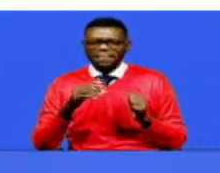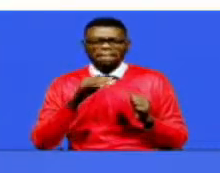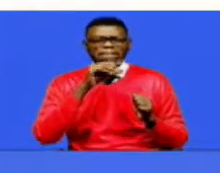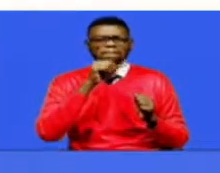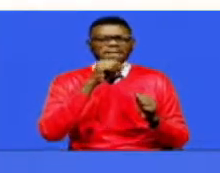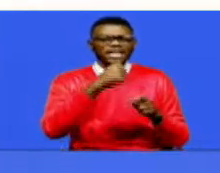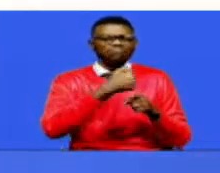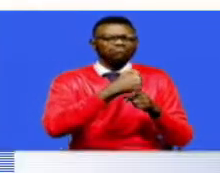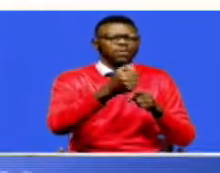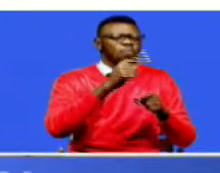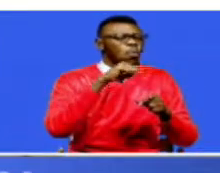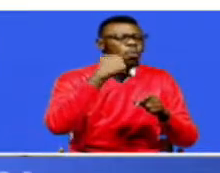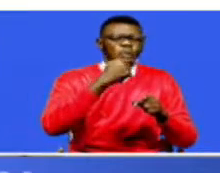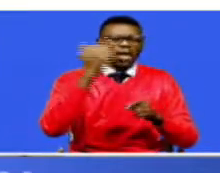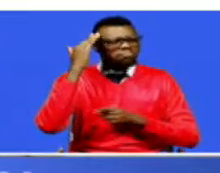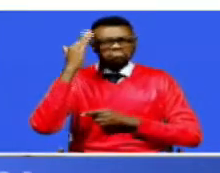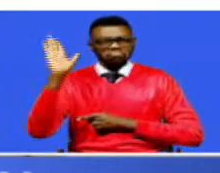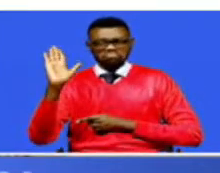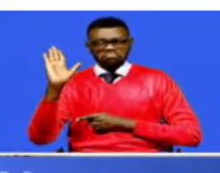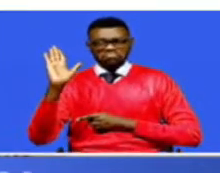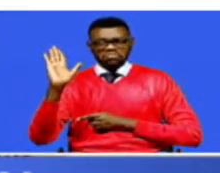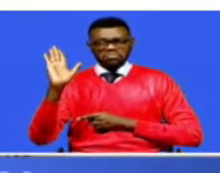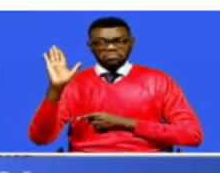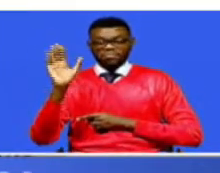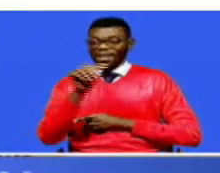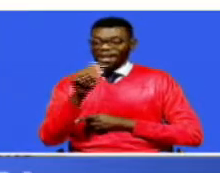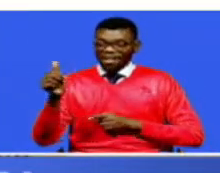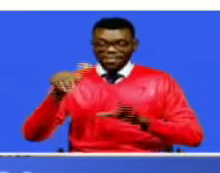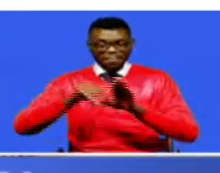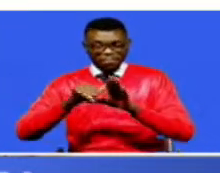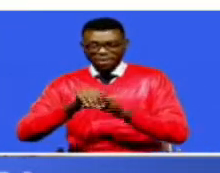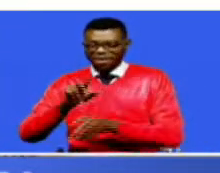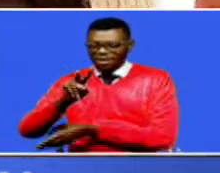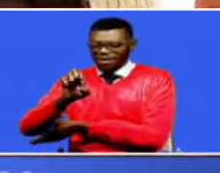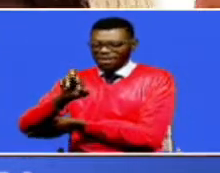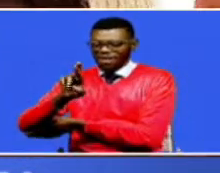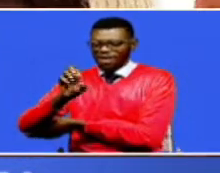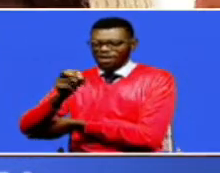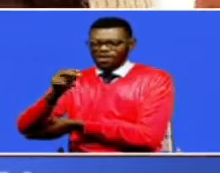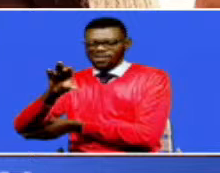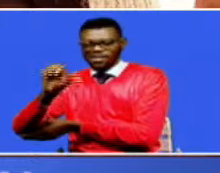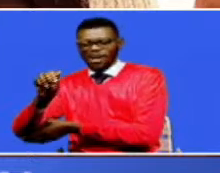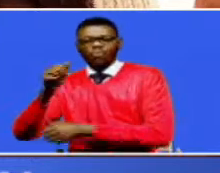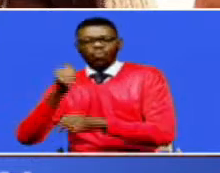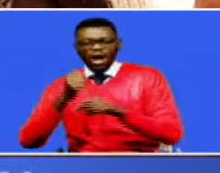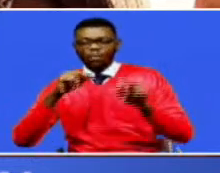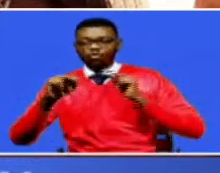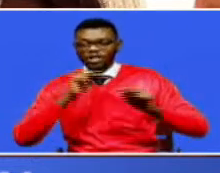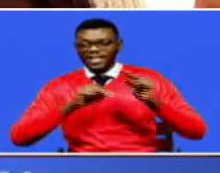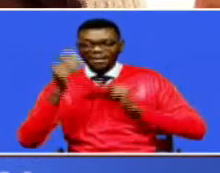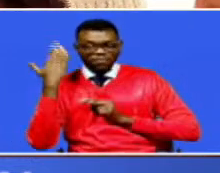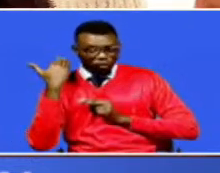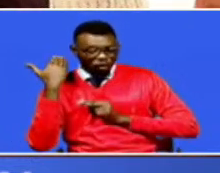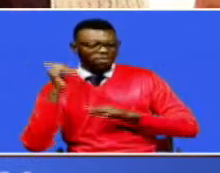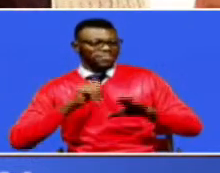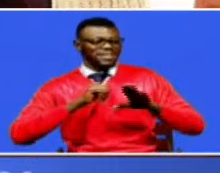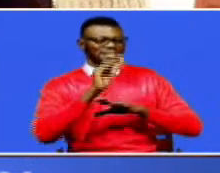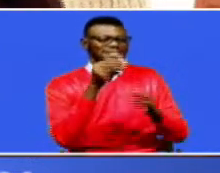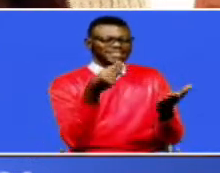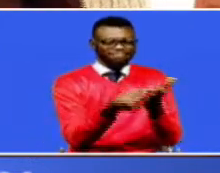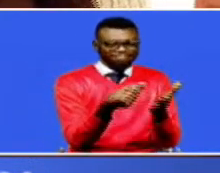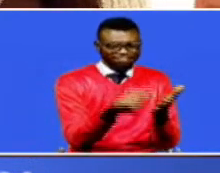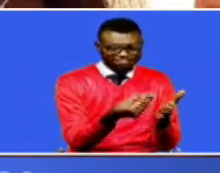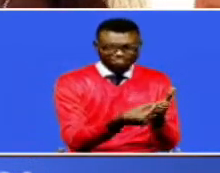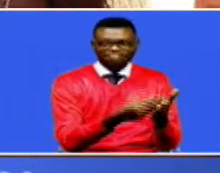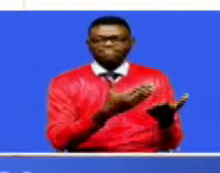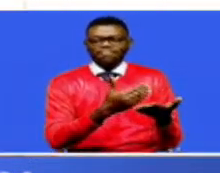origin. Wengine waliohojiwa kwenye mahakama ikiwa ni Veronica Wangeshi, mfanyakazi hoteli ya Sagret, aliyetuma pesa kwa mmoja wa shahidi kwa niaba